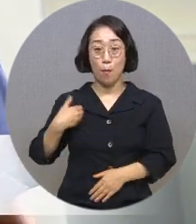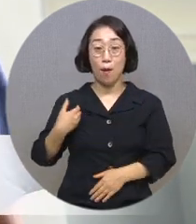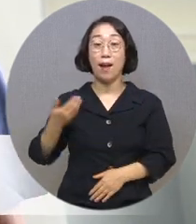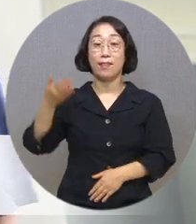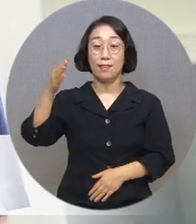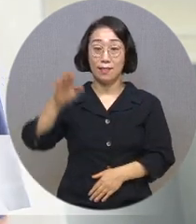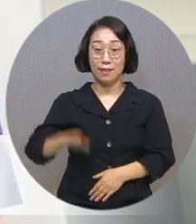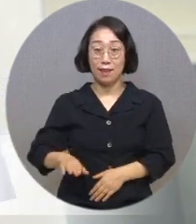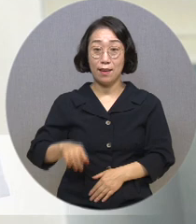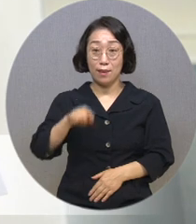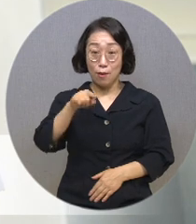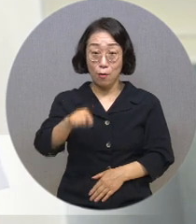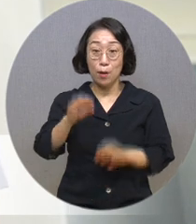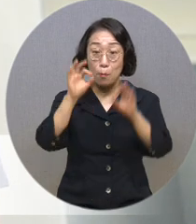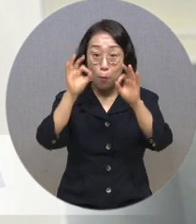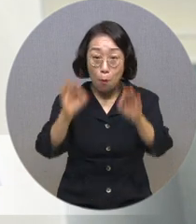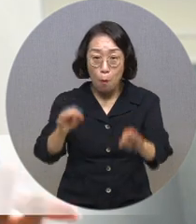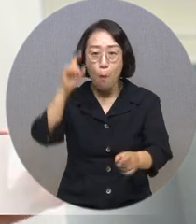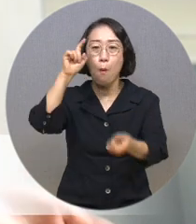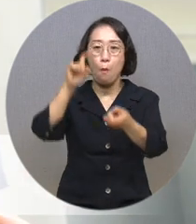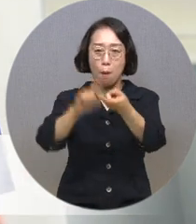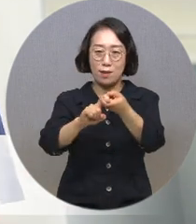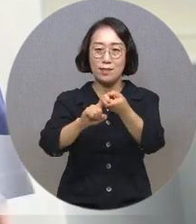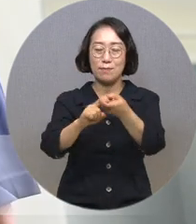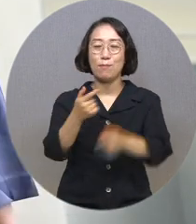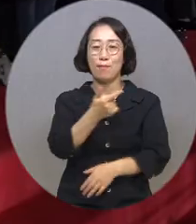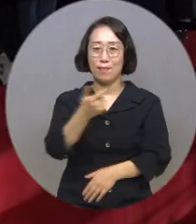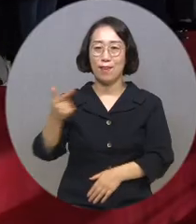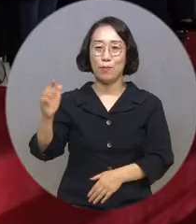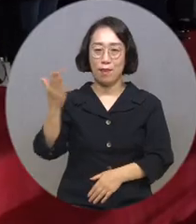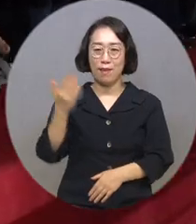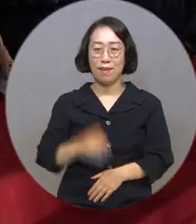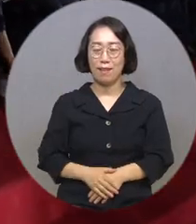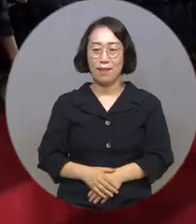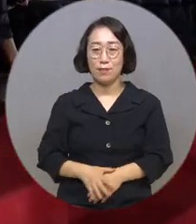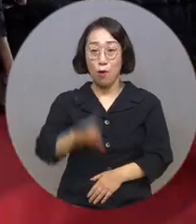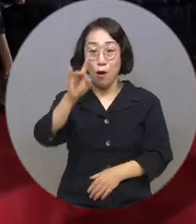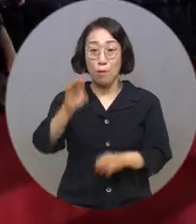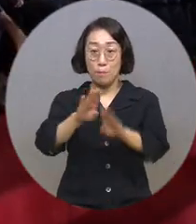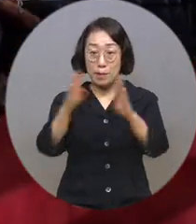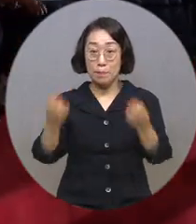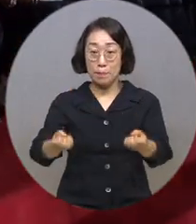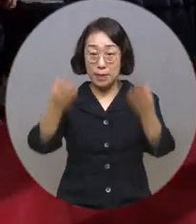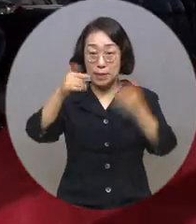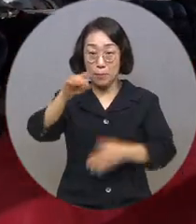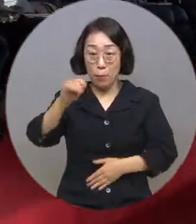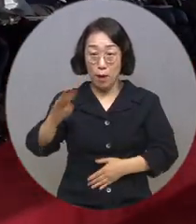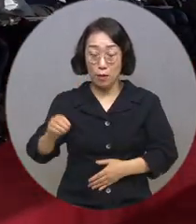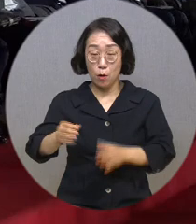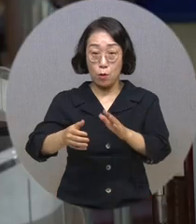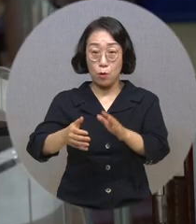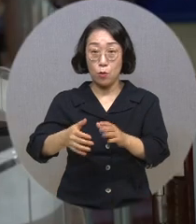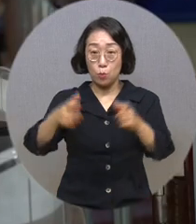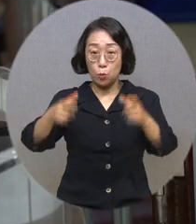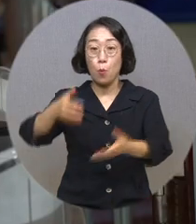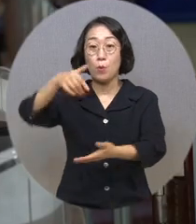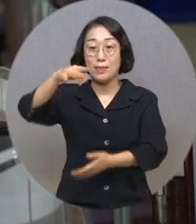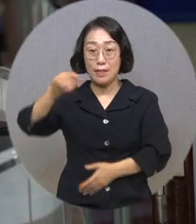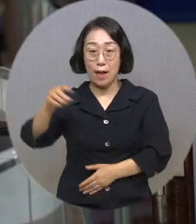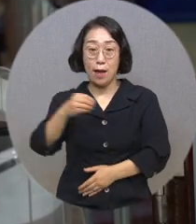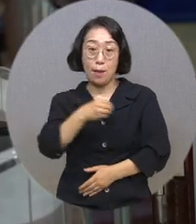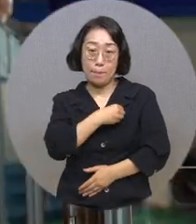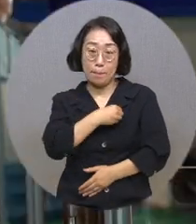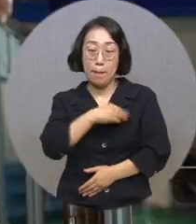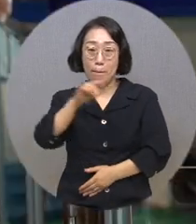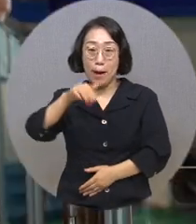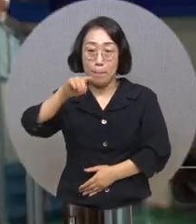몰랐는데 이제 관심 생긴 것 같아요. 여기 와서. 개막식에는 김관영 전북도지사, 박범계